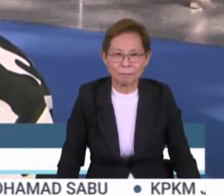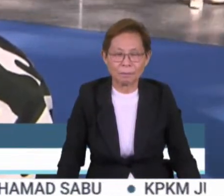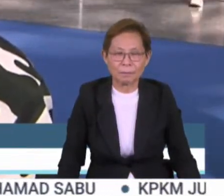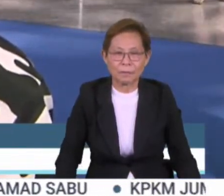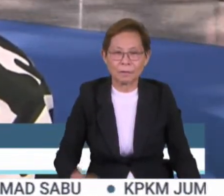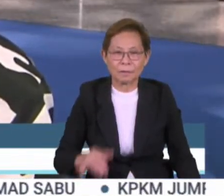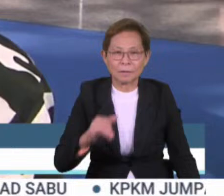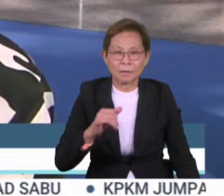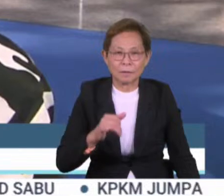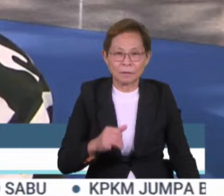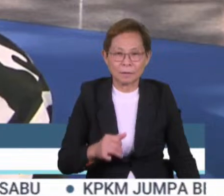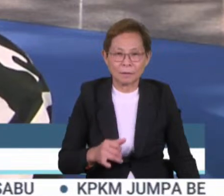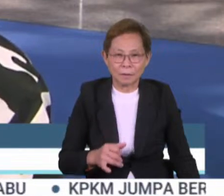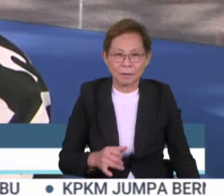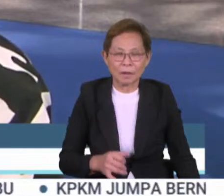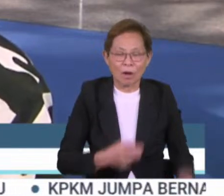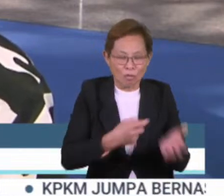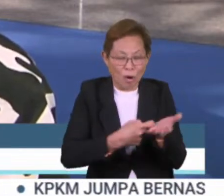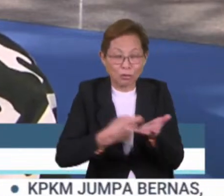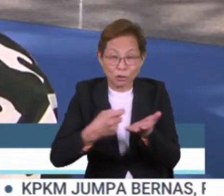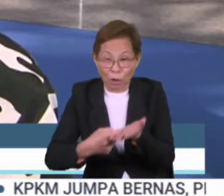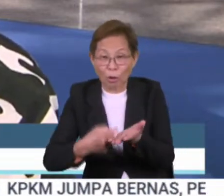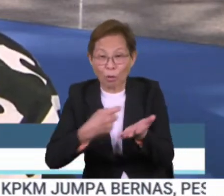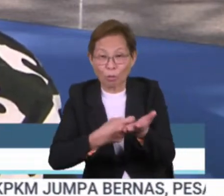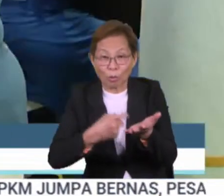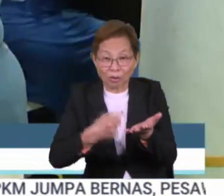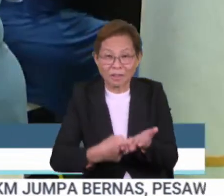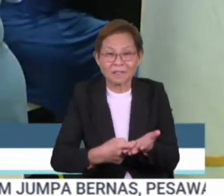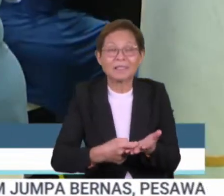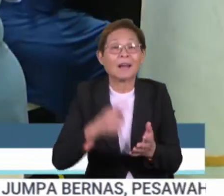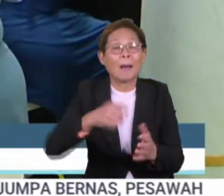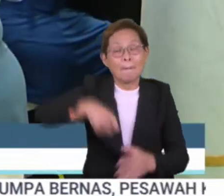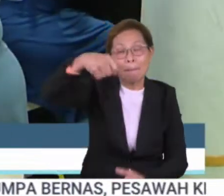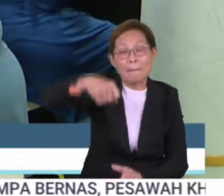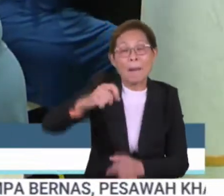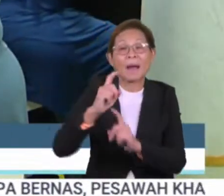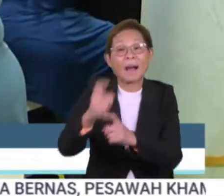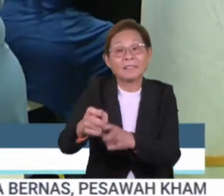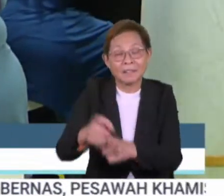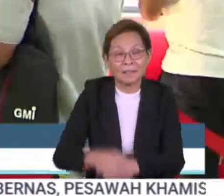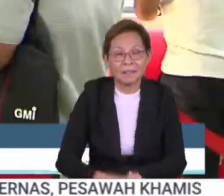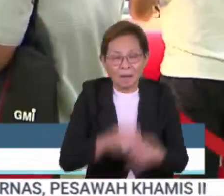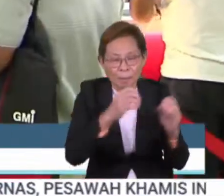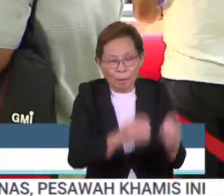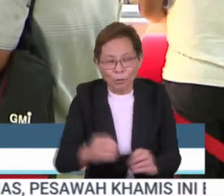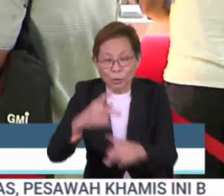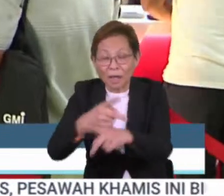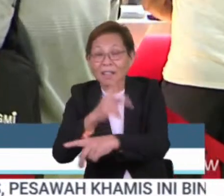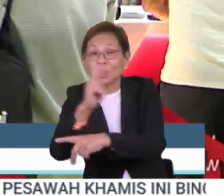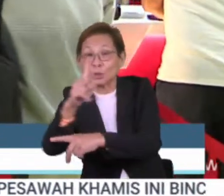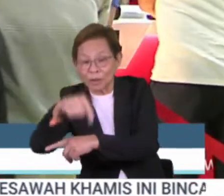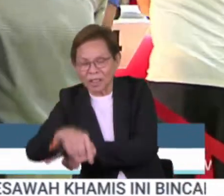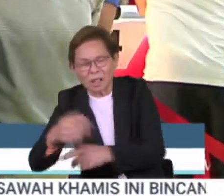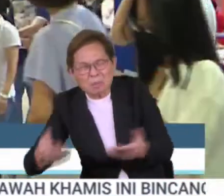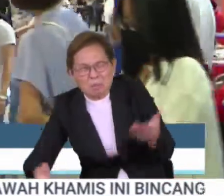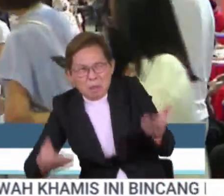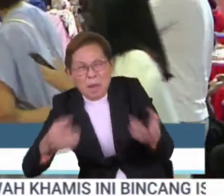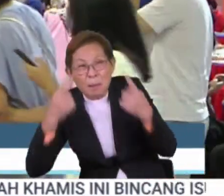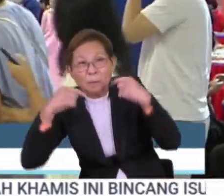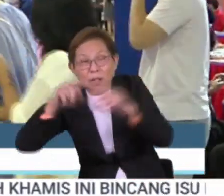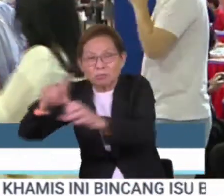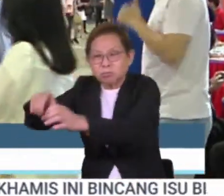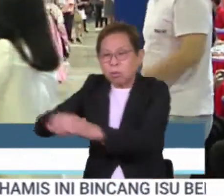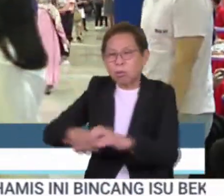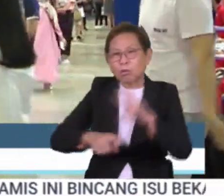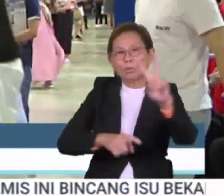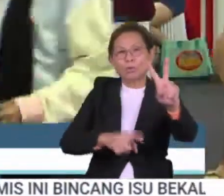Kemarin dengan semalam. Voucher dengan itu goodie bag. Penganjuran edisi kedua ini dijangka berjaya